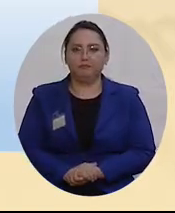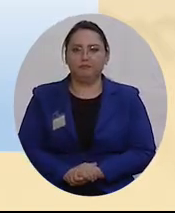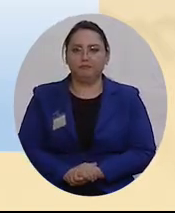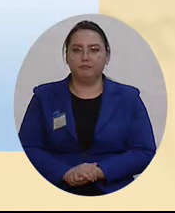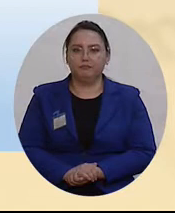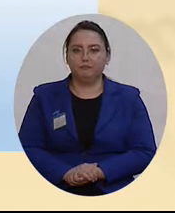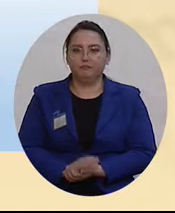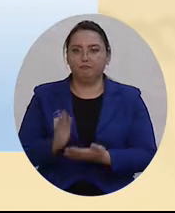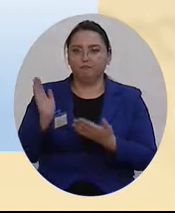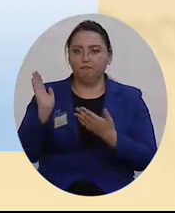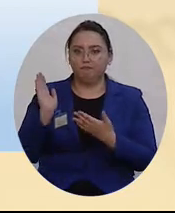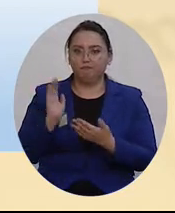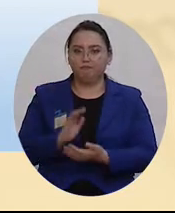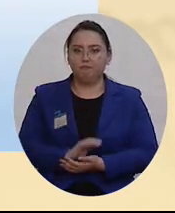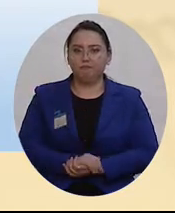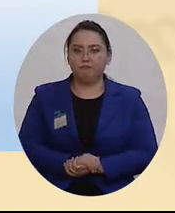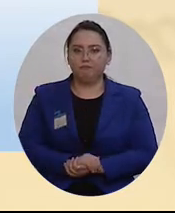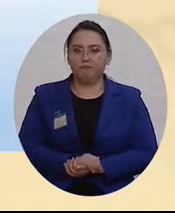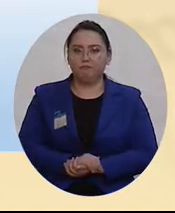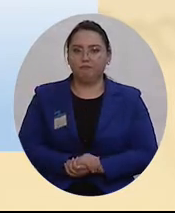Н гэл буюу батарсан гал гэдэг маа.